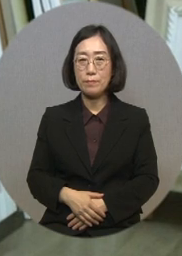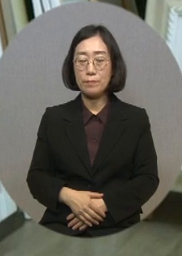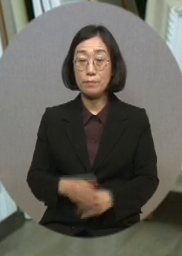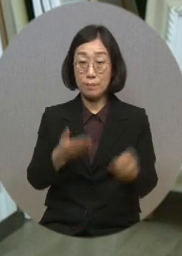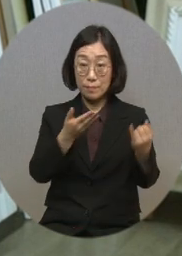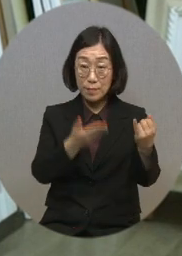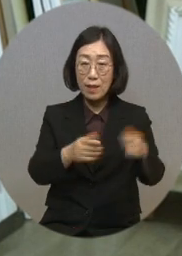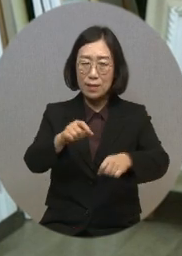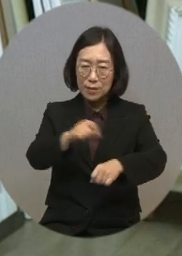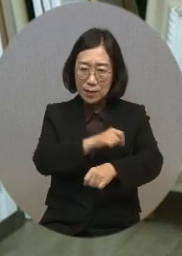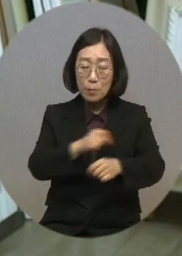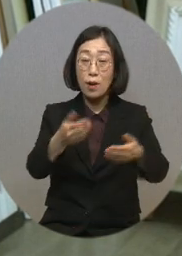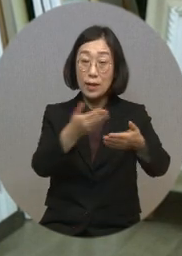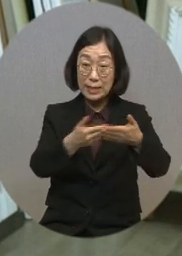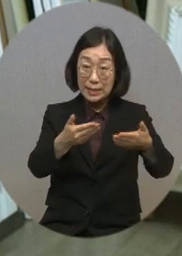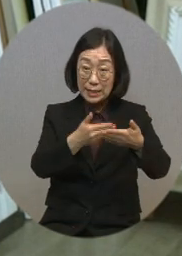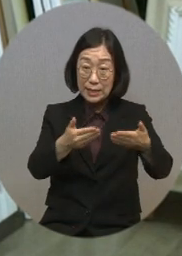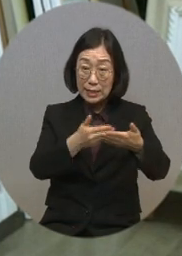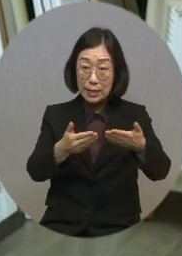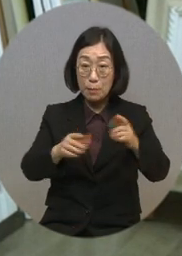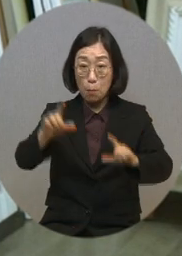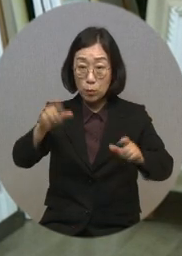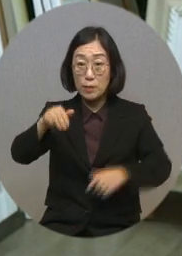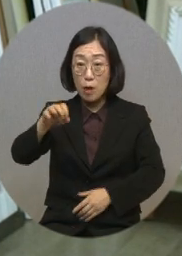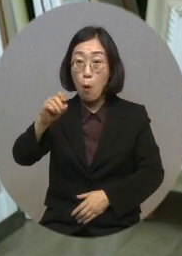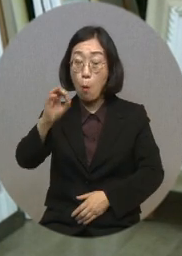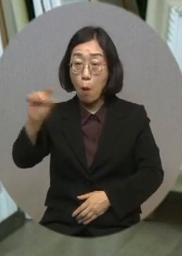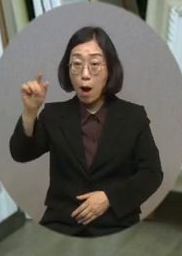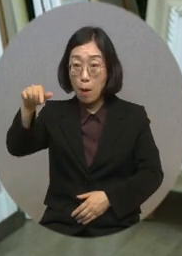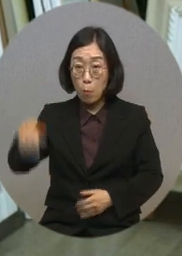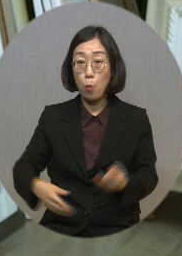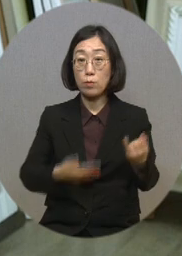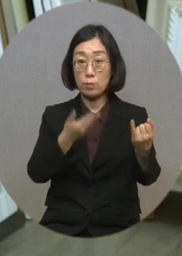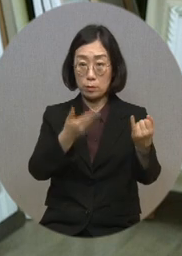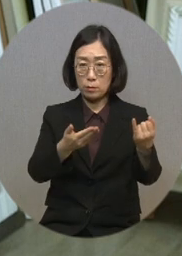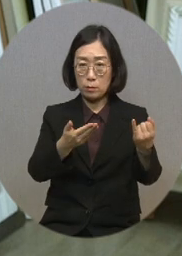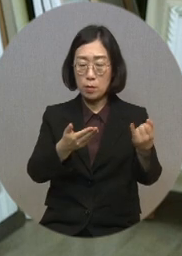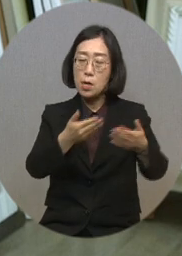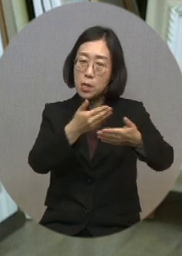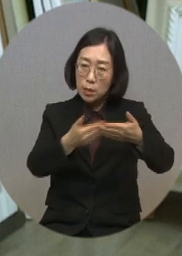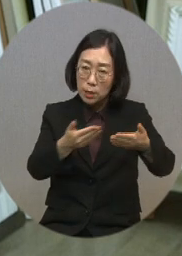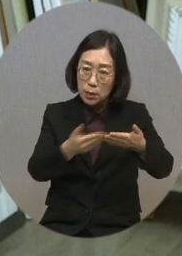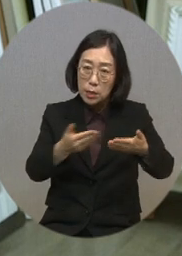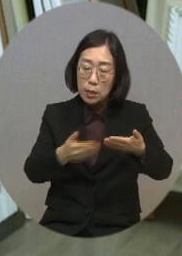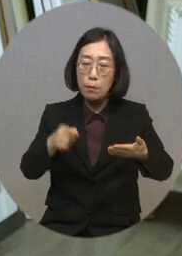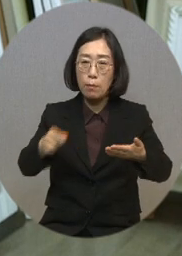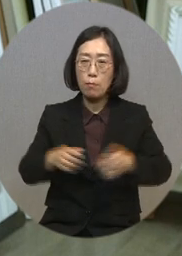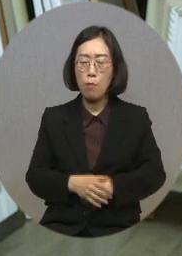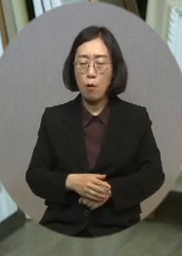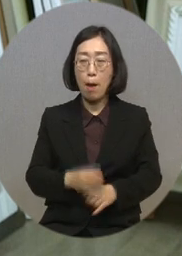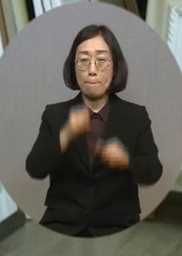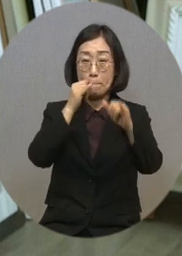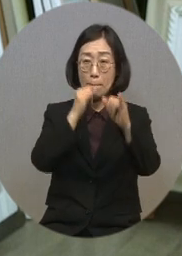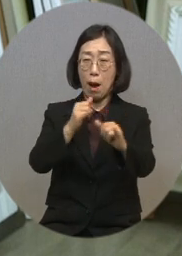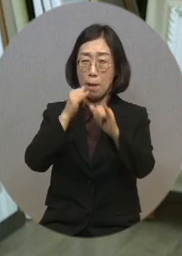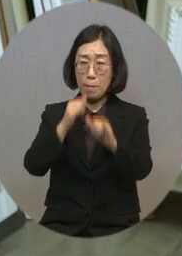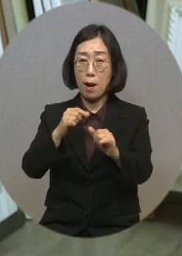작가만의 작품 세계를 구축하고 있는 정화복 작가는 그간 그림을 통해 다양한 수상을